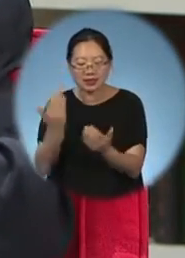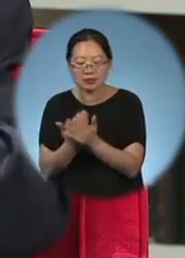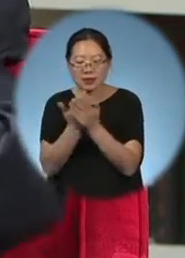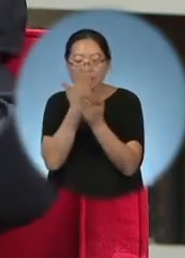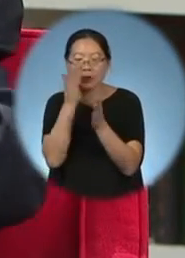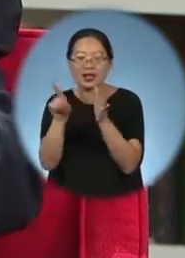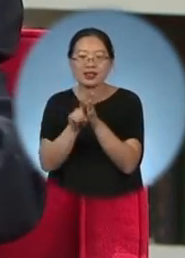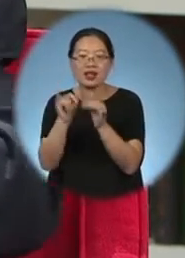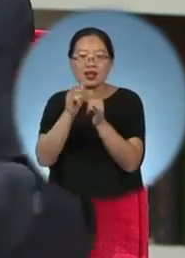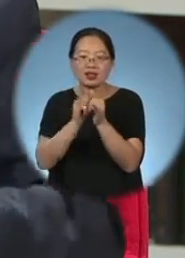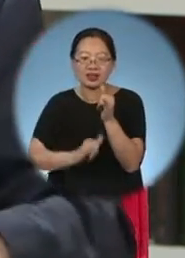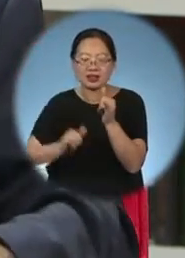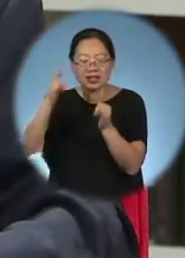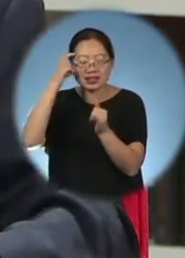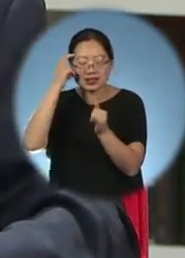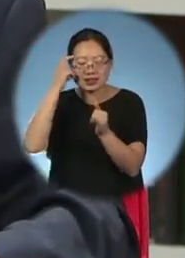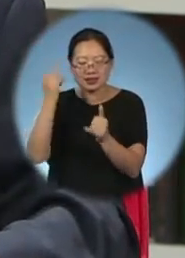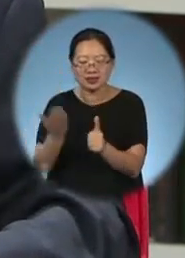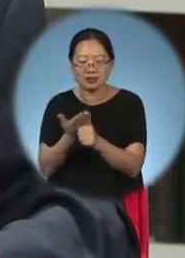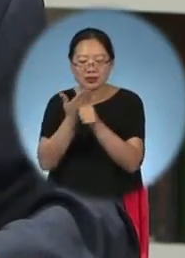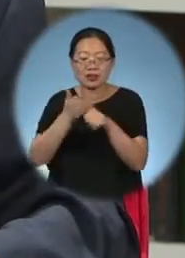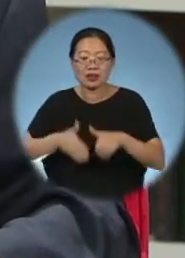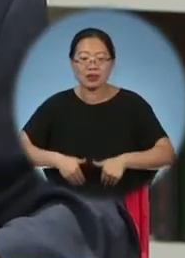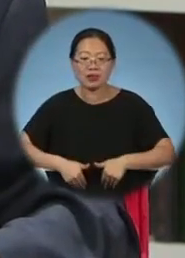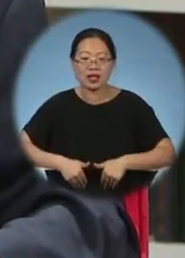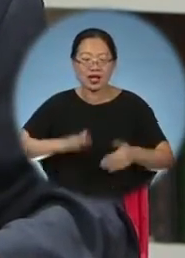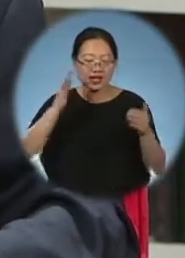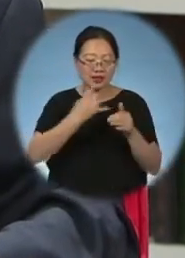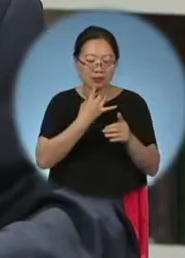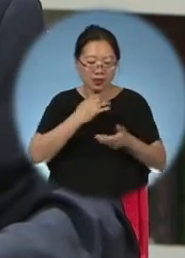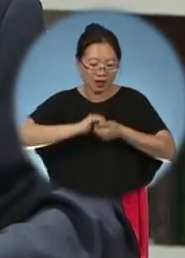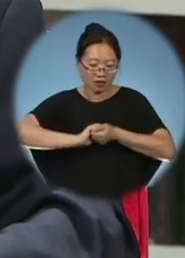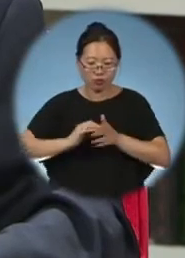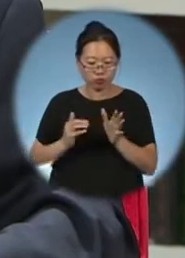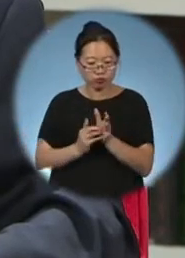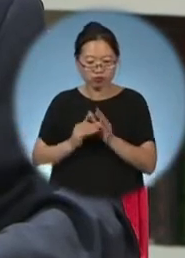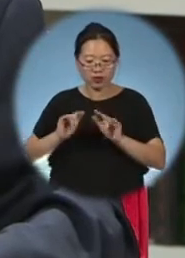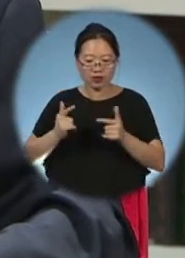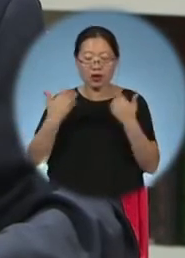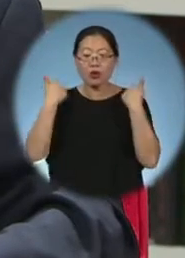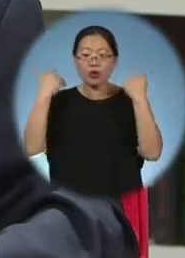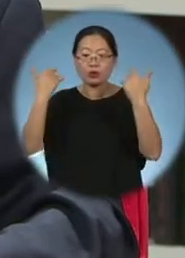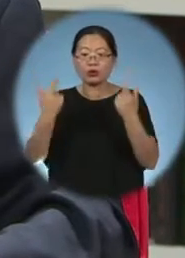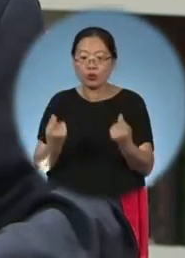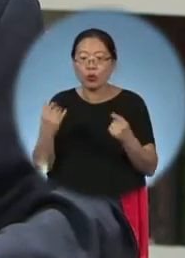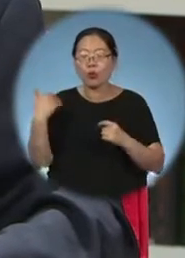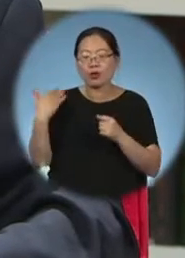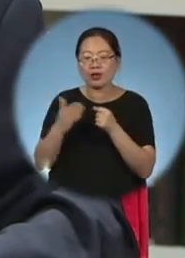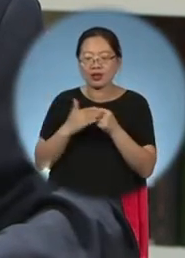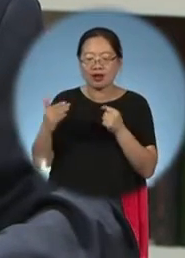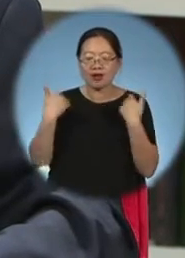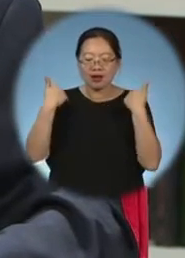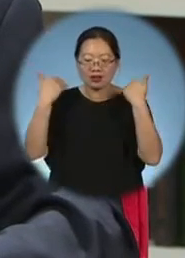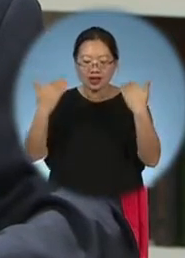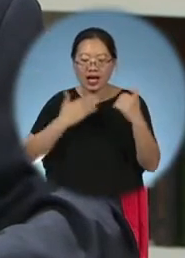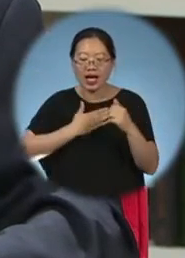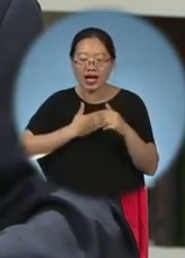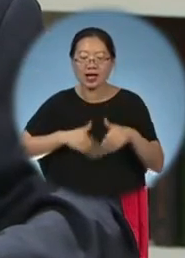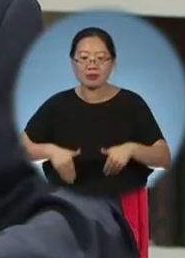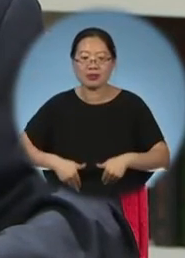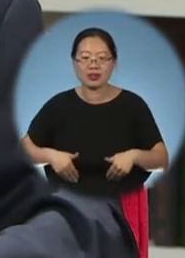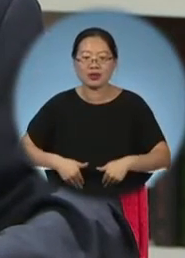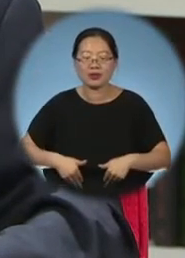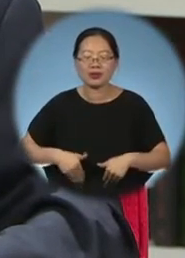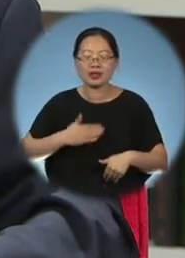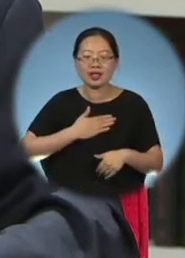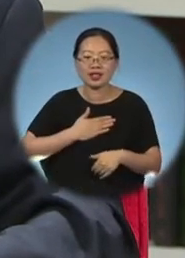위해서 역사를 길러야 되고 그러면 이 역사는 학생들만 해당되는 게 아니고 어른들도 몰라요. 어른들이 저는 알아야 된다 이런 생각을